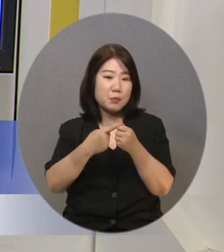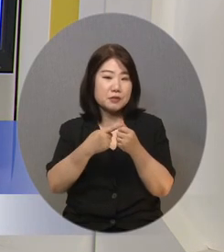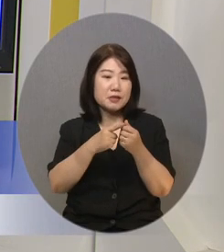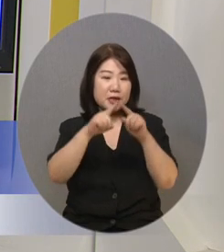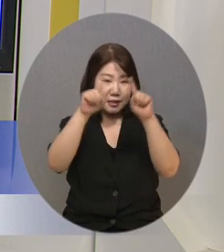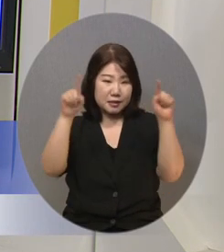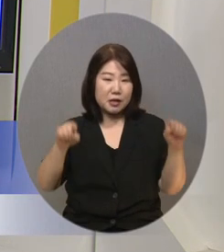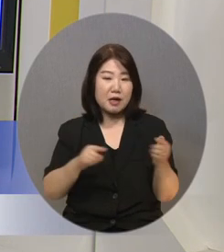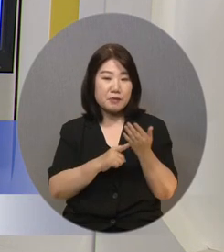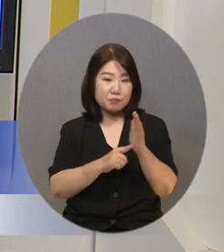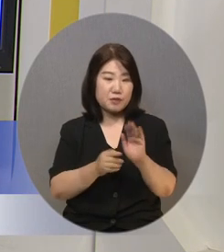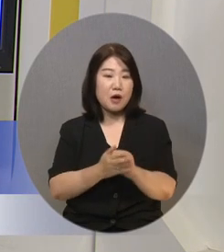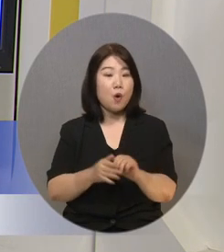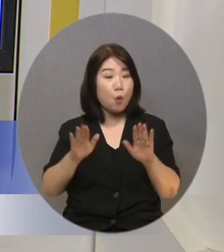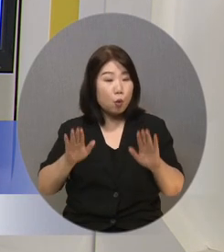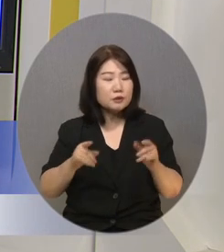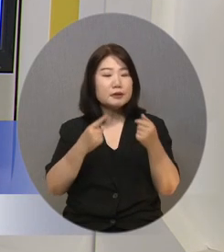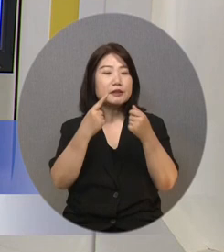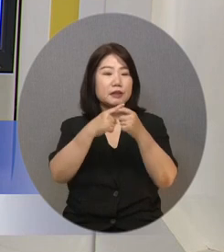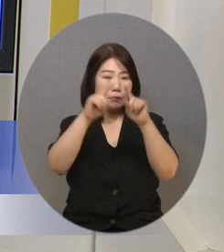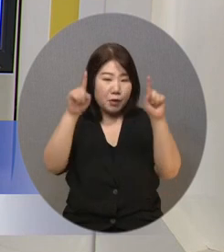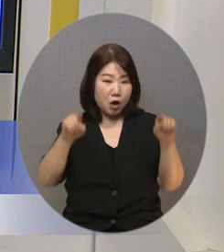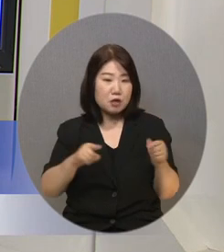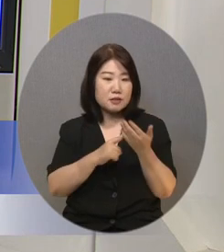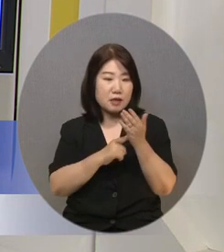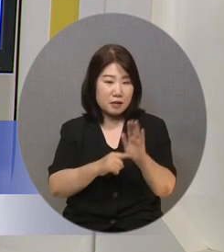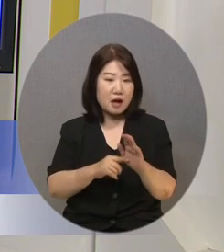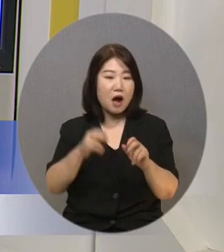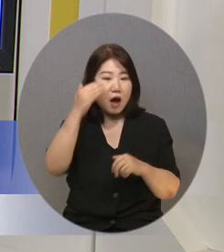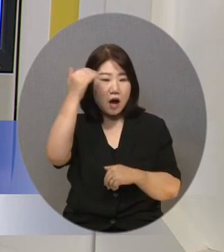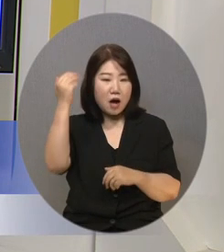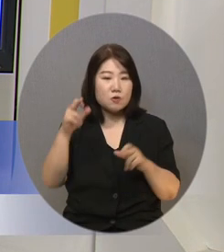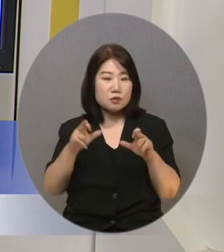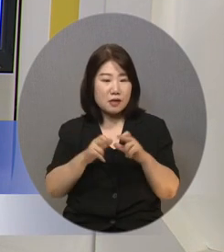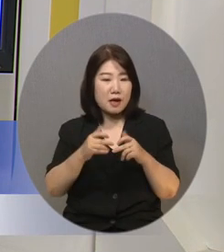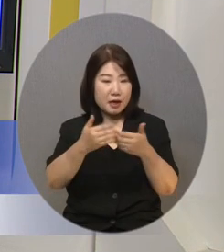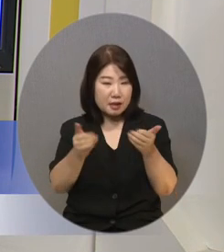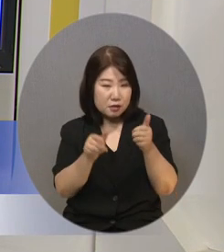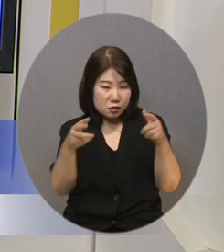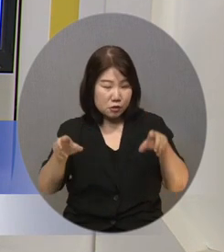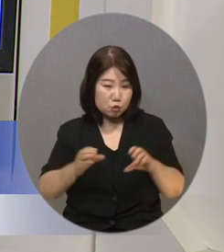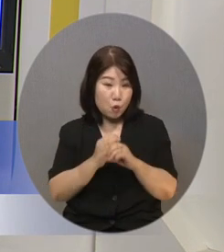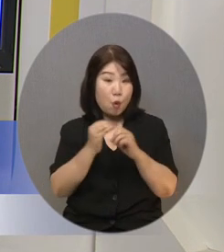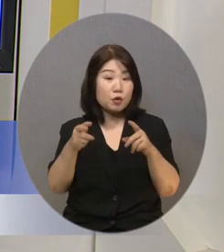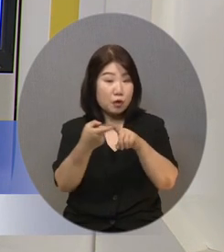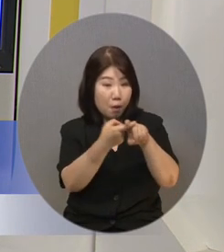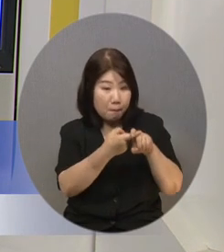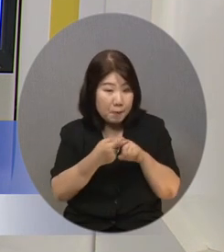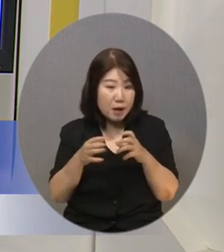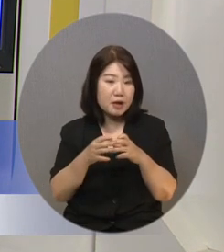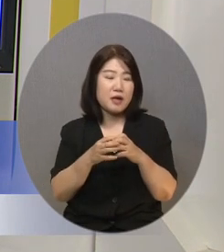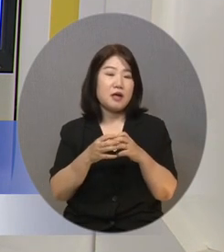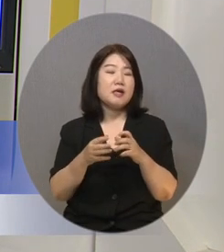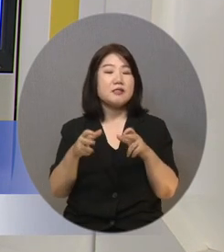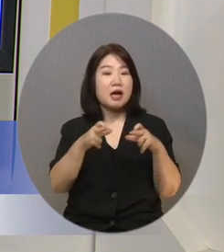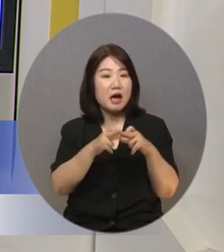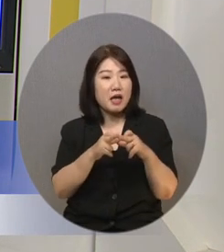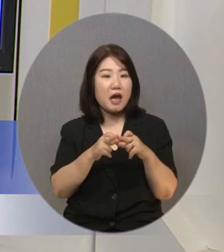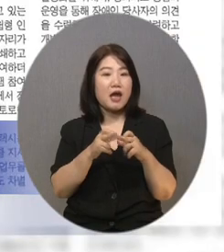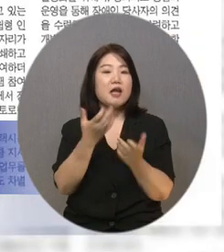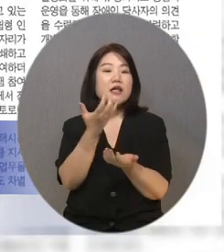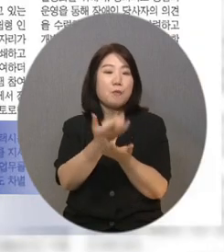오늘 1면 기사에는 한국 장애인단체총연맹이 장애인 정책 리포트를 발간했다는